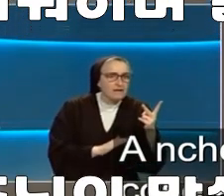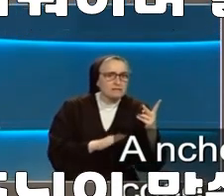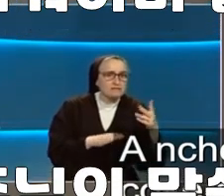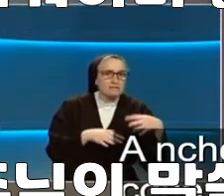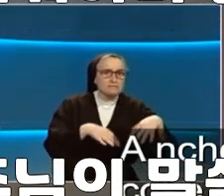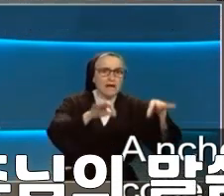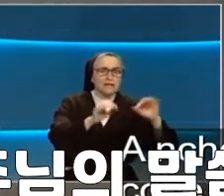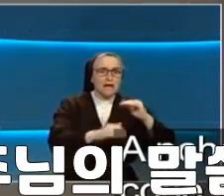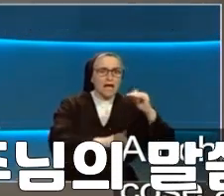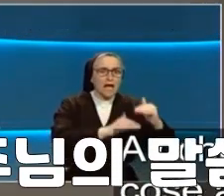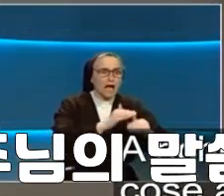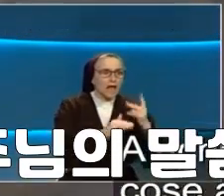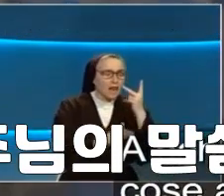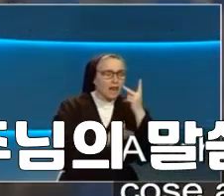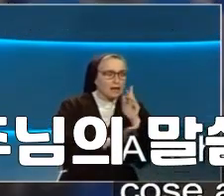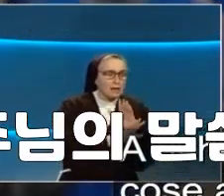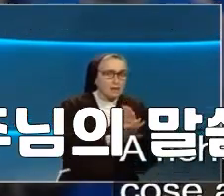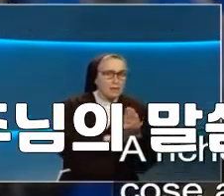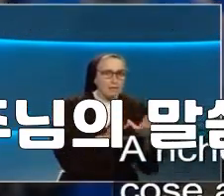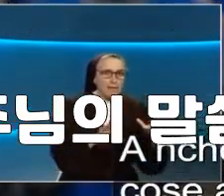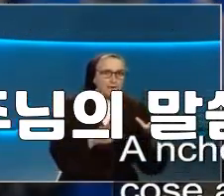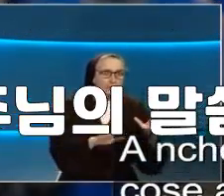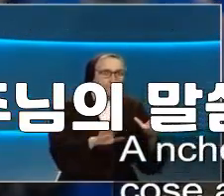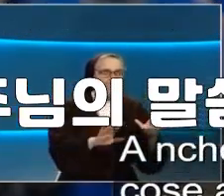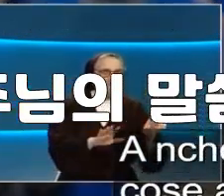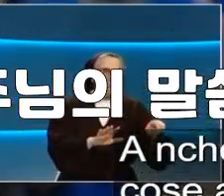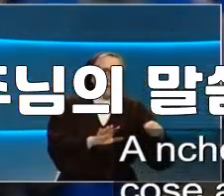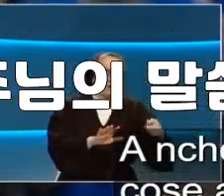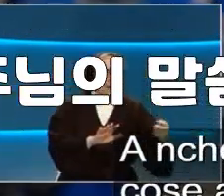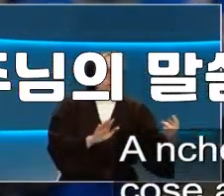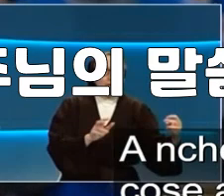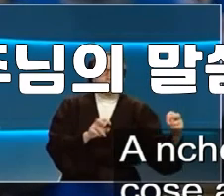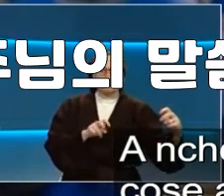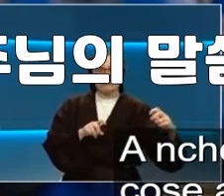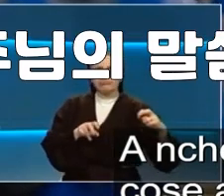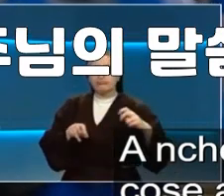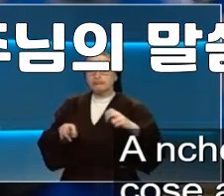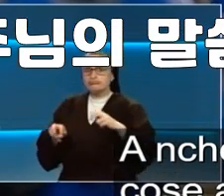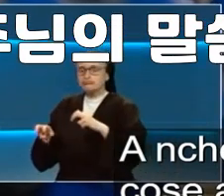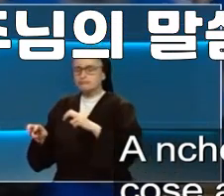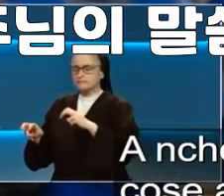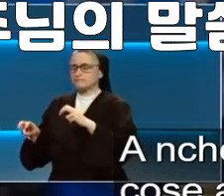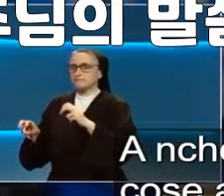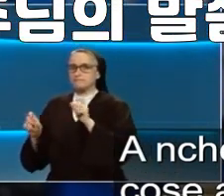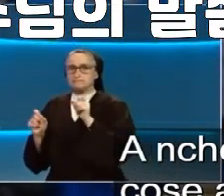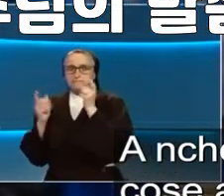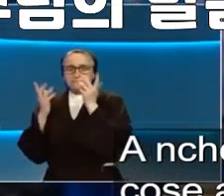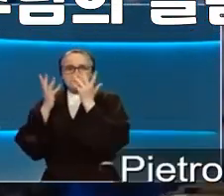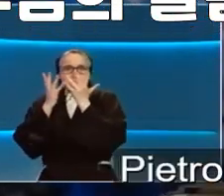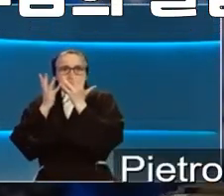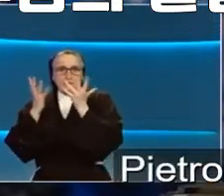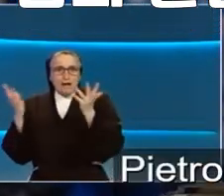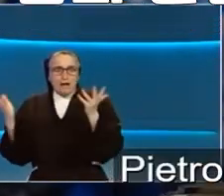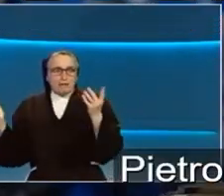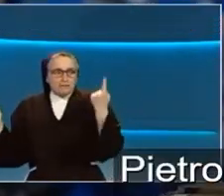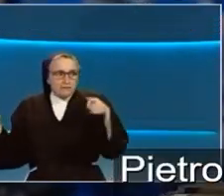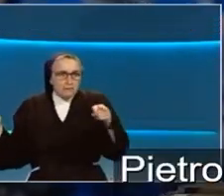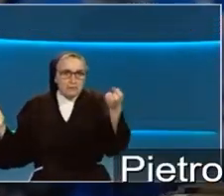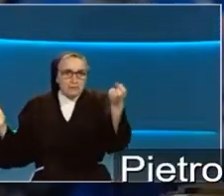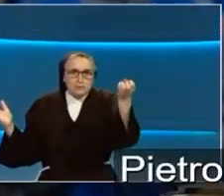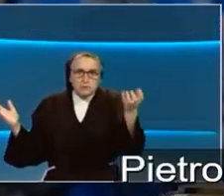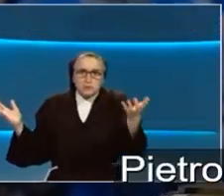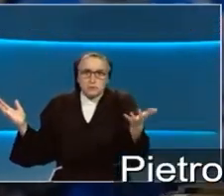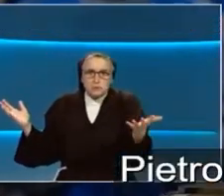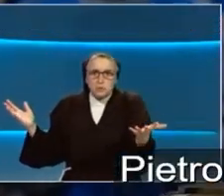soltanto i teli e tornò indietro pieno di stupore per